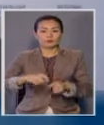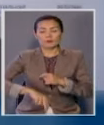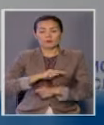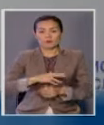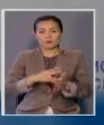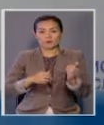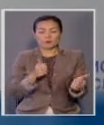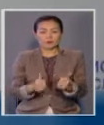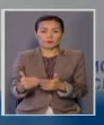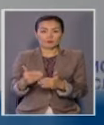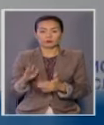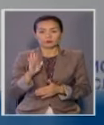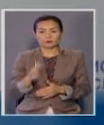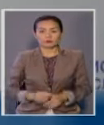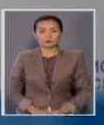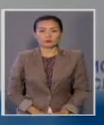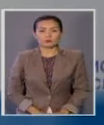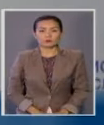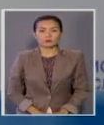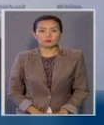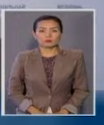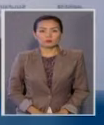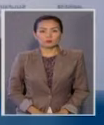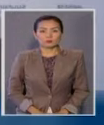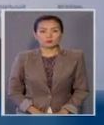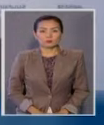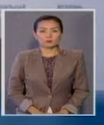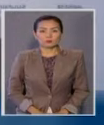тексеріс 90 сайын жүйелі түрде жүргізіліп отырады. Әди Жоламанұлы, жаңалық қызметі.